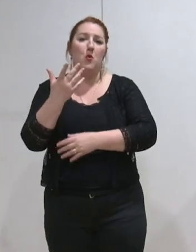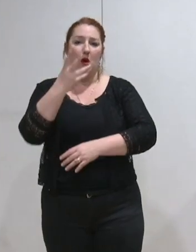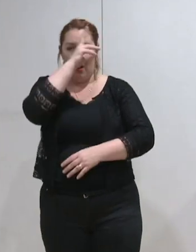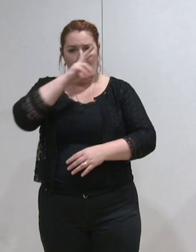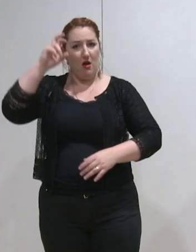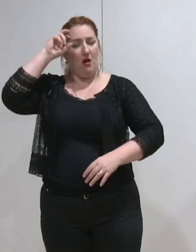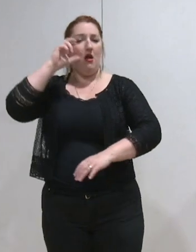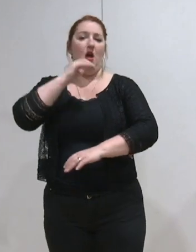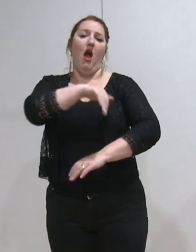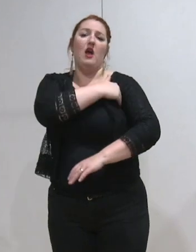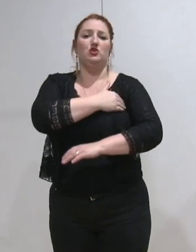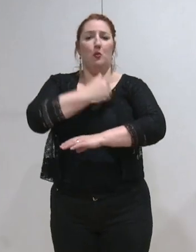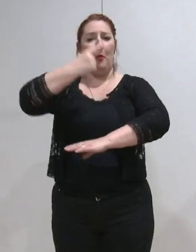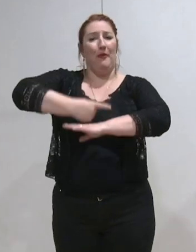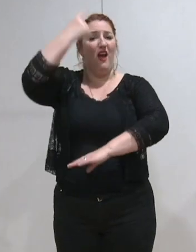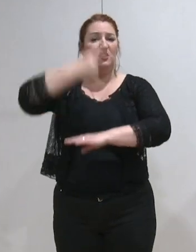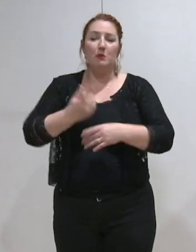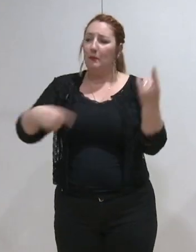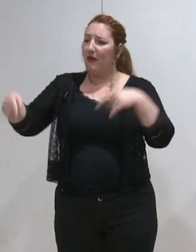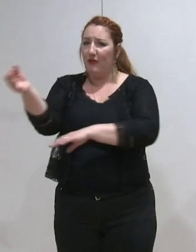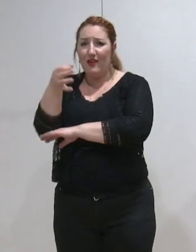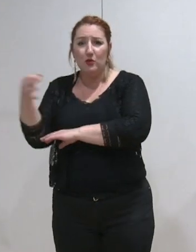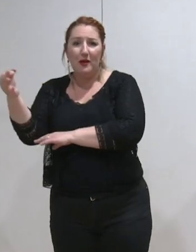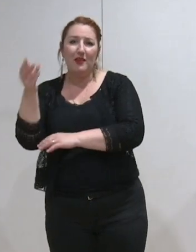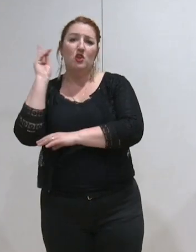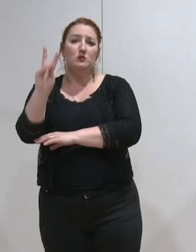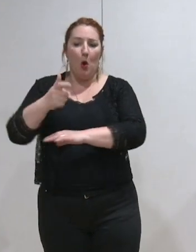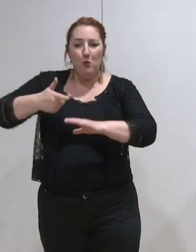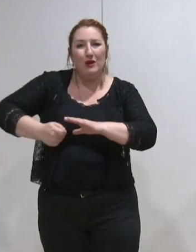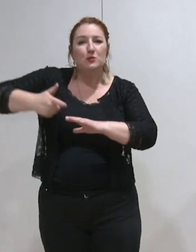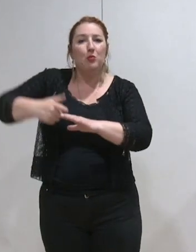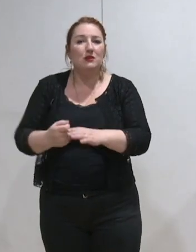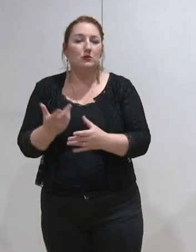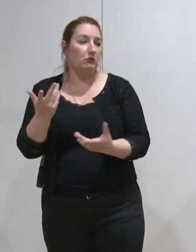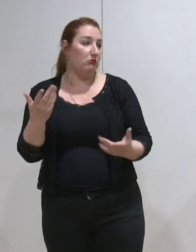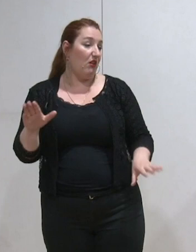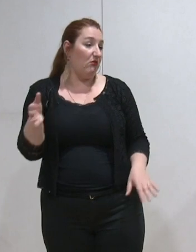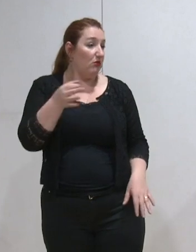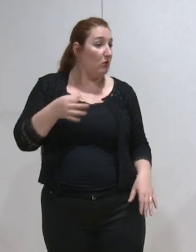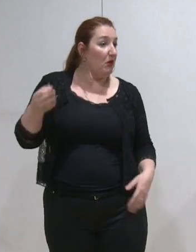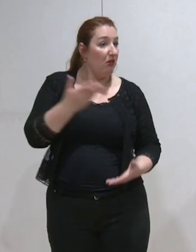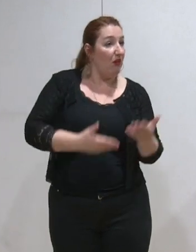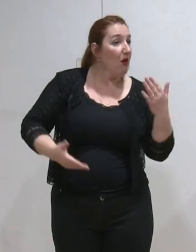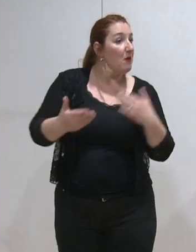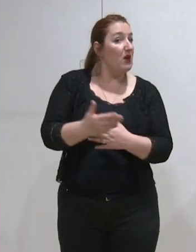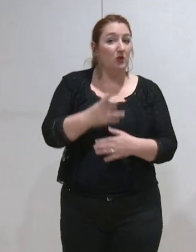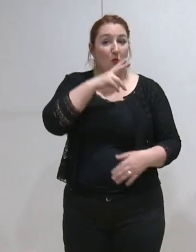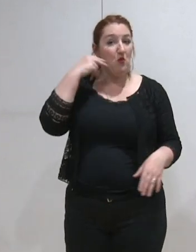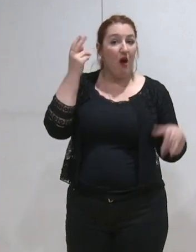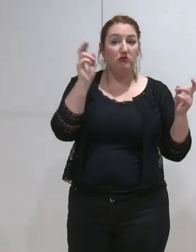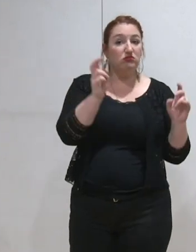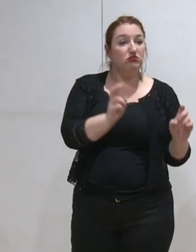tous automatiques point sonneur dans les transports en commun mais là aussi l'automatisme a remplacé l'homme avec les résultats que l'on